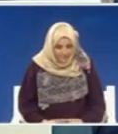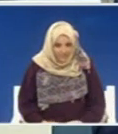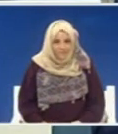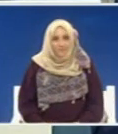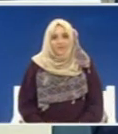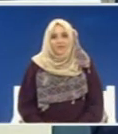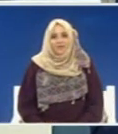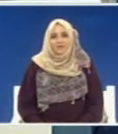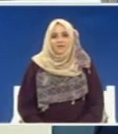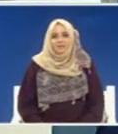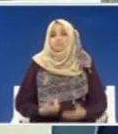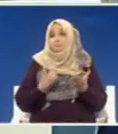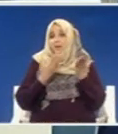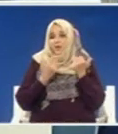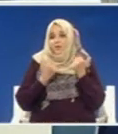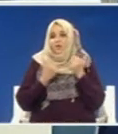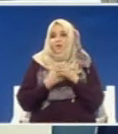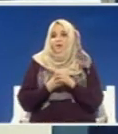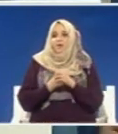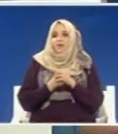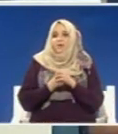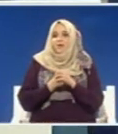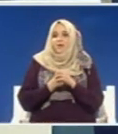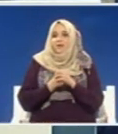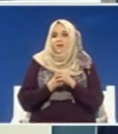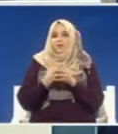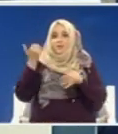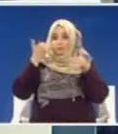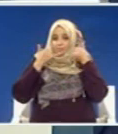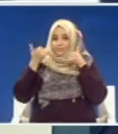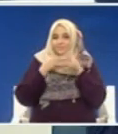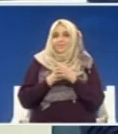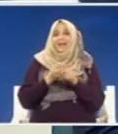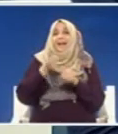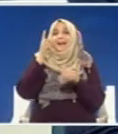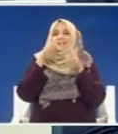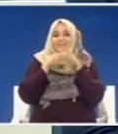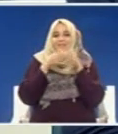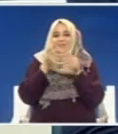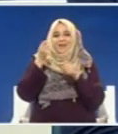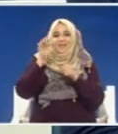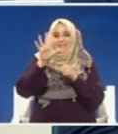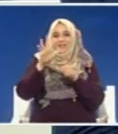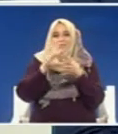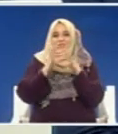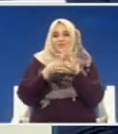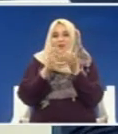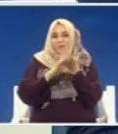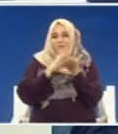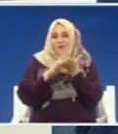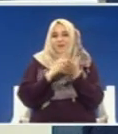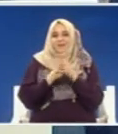في الربع ساعة الأخير مكالمة في هذا الفضاء. هلا سألوا عبر خامسة القرآن الكريم من